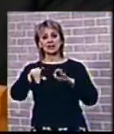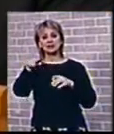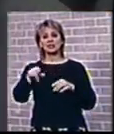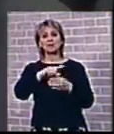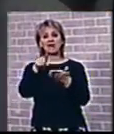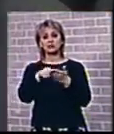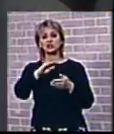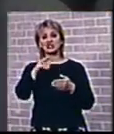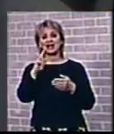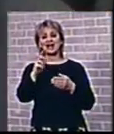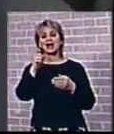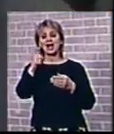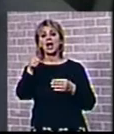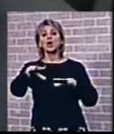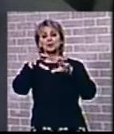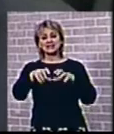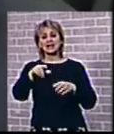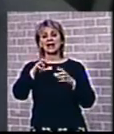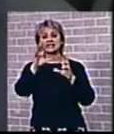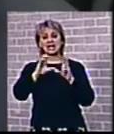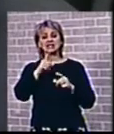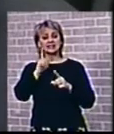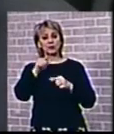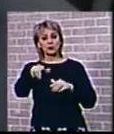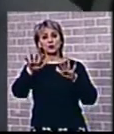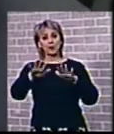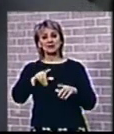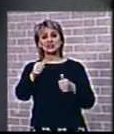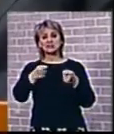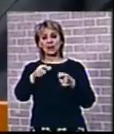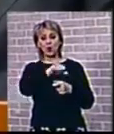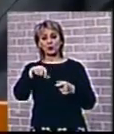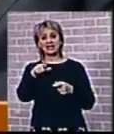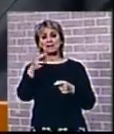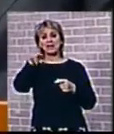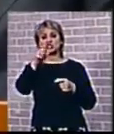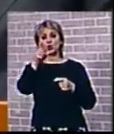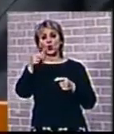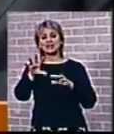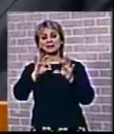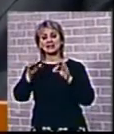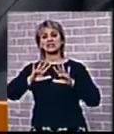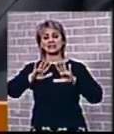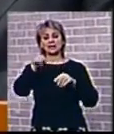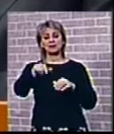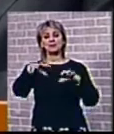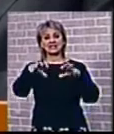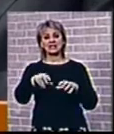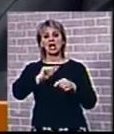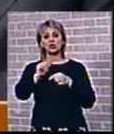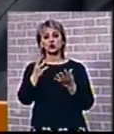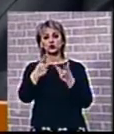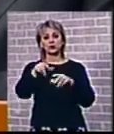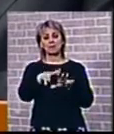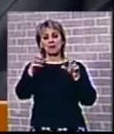по вопросам ЖКХ. А председатель комитета заксобрания по местному самоуправлению Сергей Бездольный избран заместителем председателя